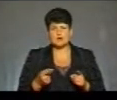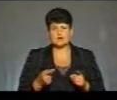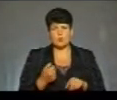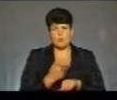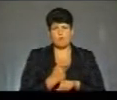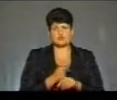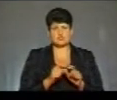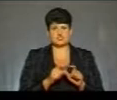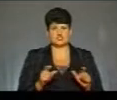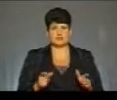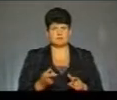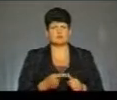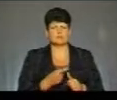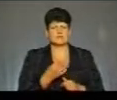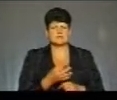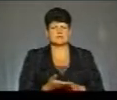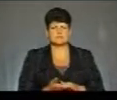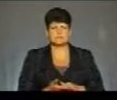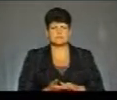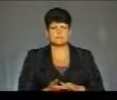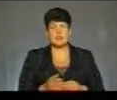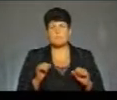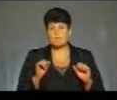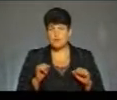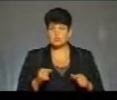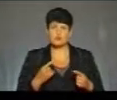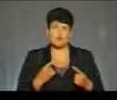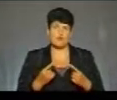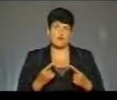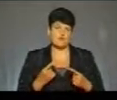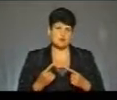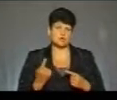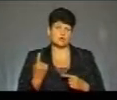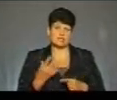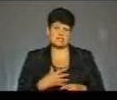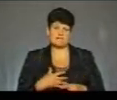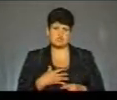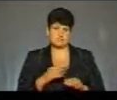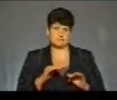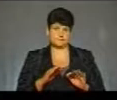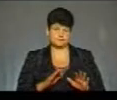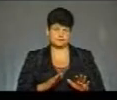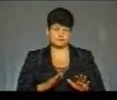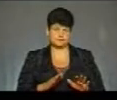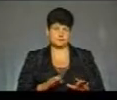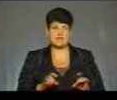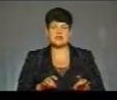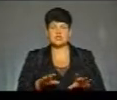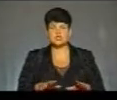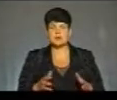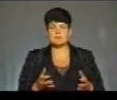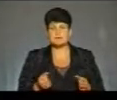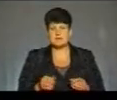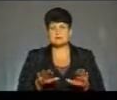шкіл, про які ви назвали? Я можу говорити один дуже важливий чинник. Рішення приймають